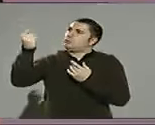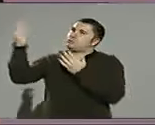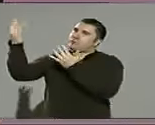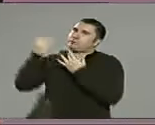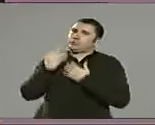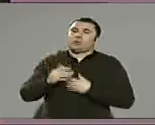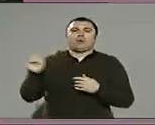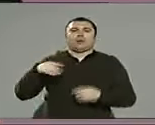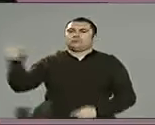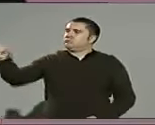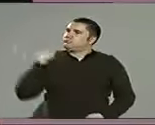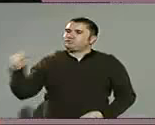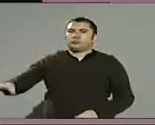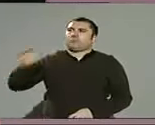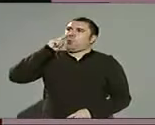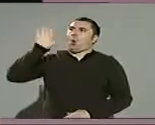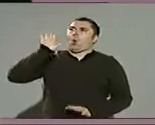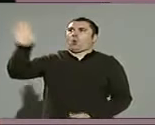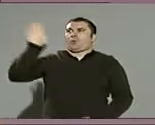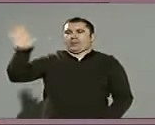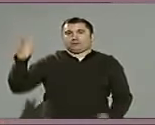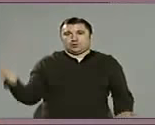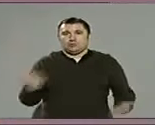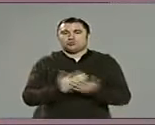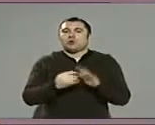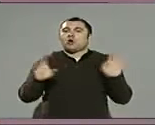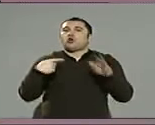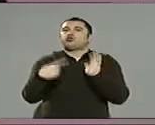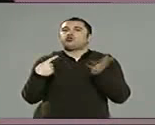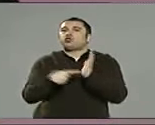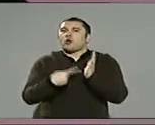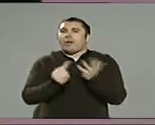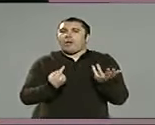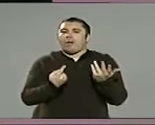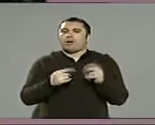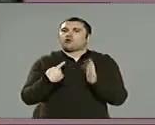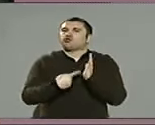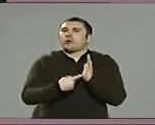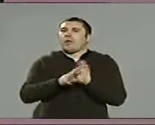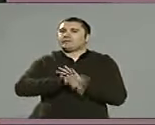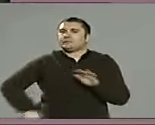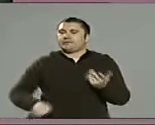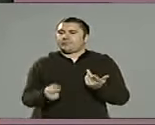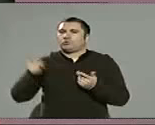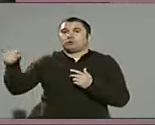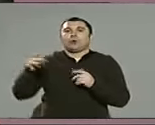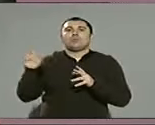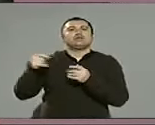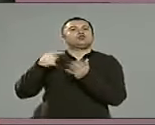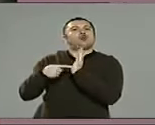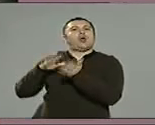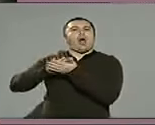aufhalten. Wir werden nicht zustimmen, wenn Steuerhinterzieher durch ein Steuerabkommen mit der Schweiz vor